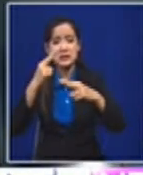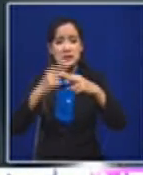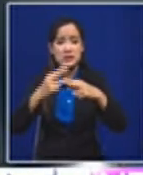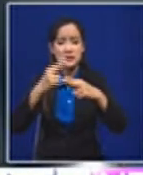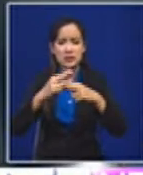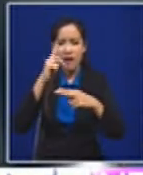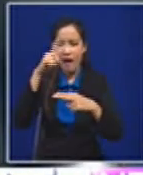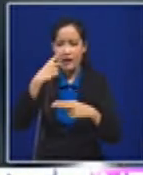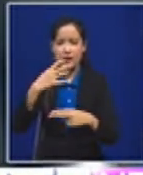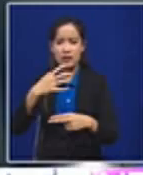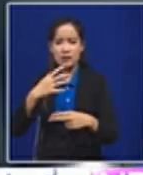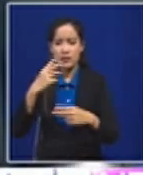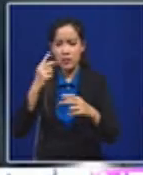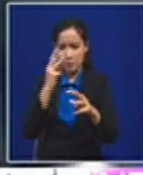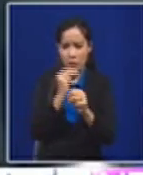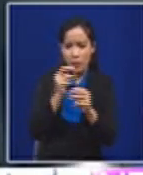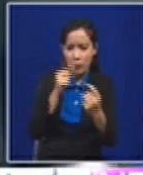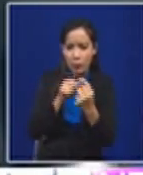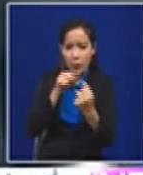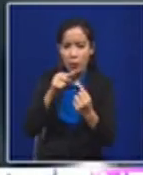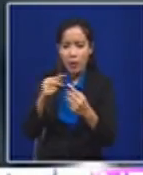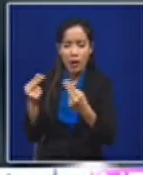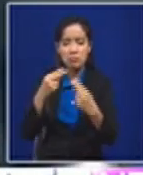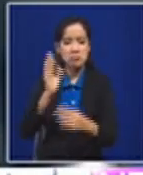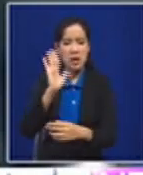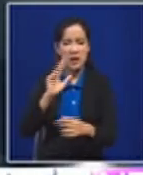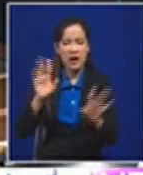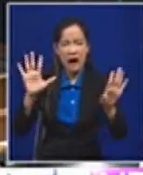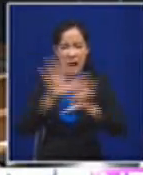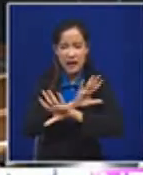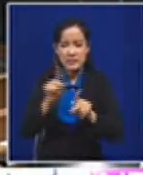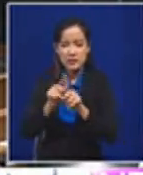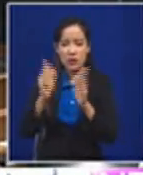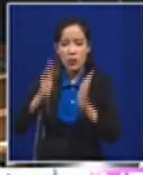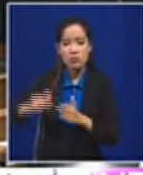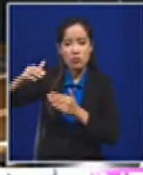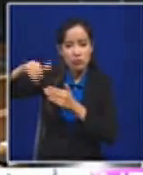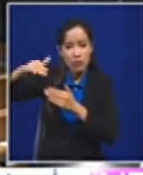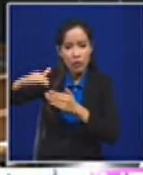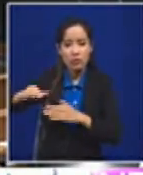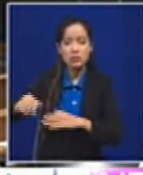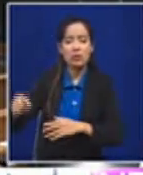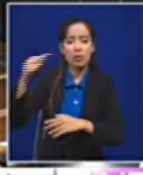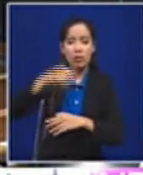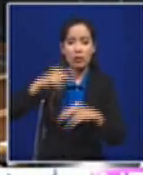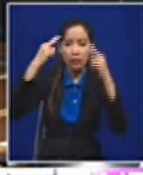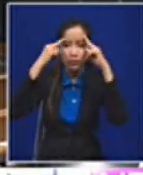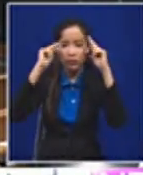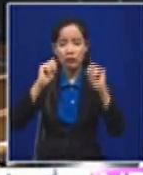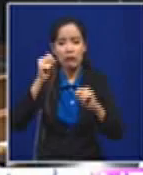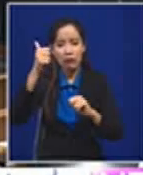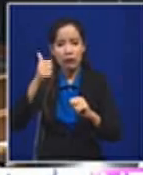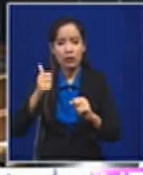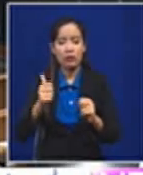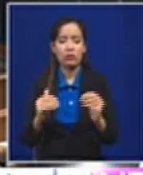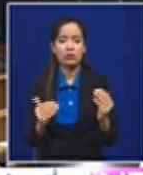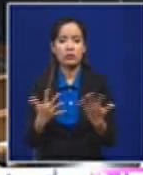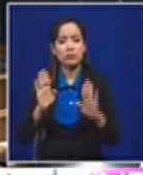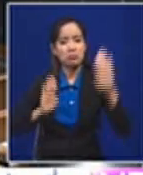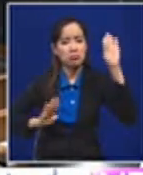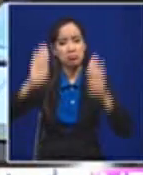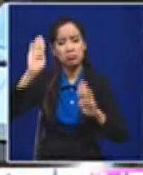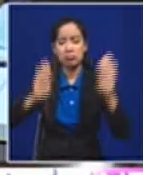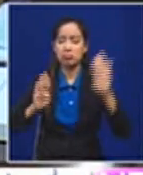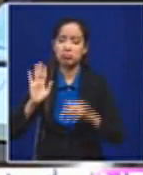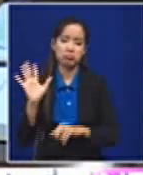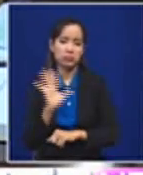นนายกรัฐมนตรี3รายชื่อเพราะเป็นการเปิดทางให้กับคนนอกเข้ามาเป็นนายกรัฐมนตรีและไม่เป็นประชาธิปไตยส่วนกล